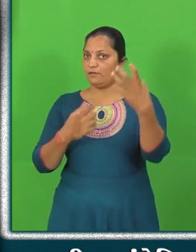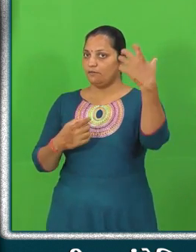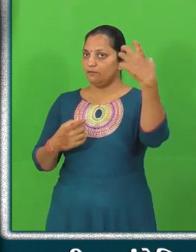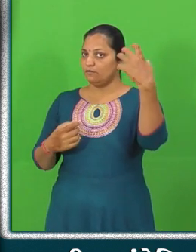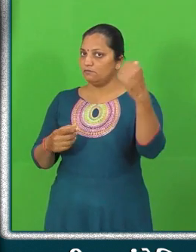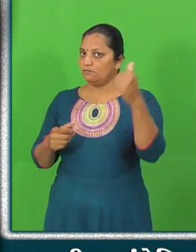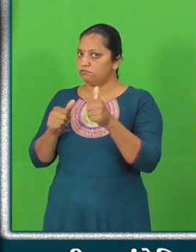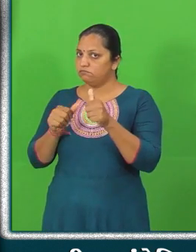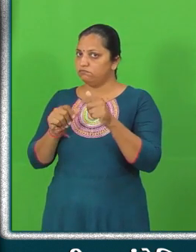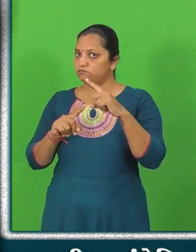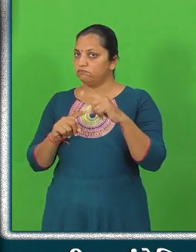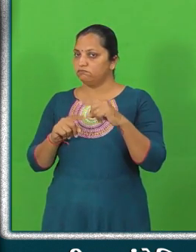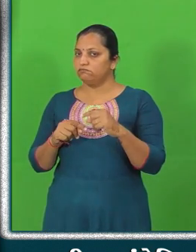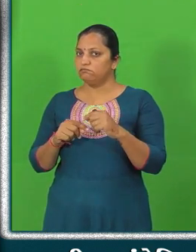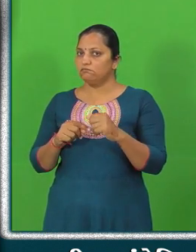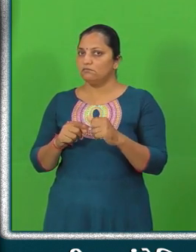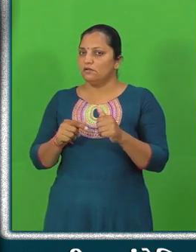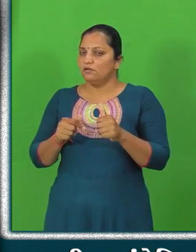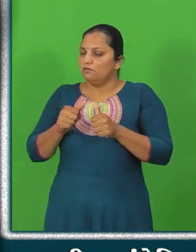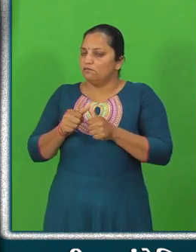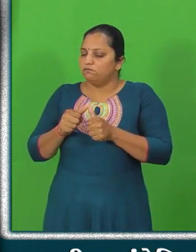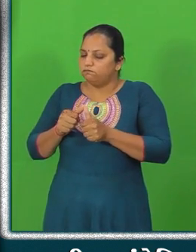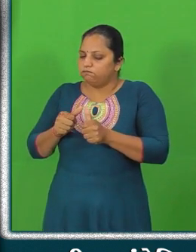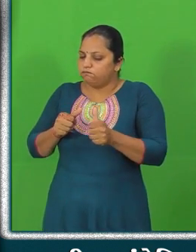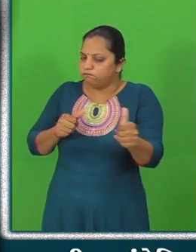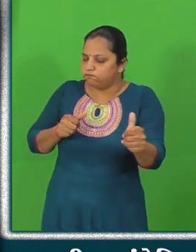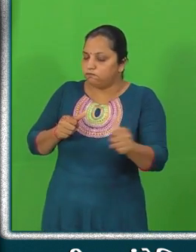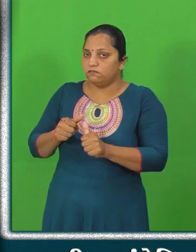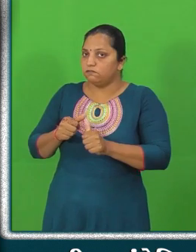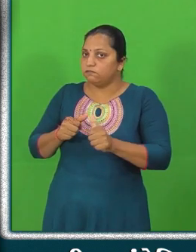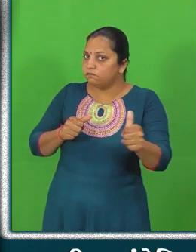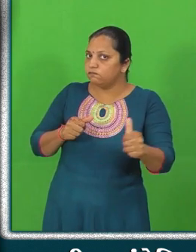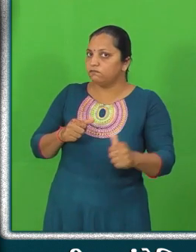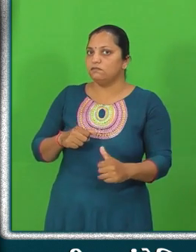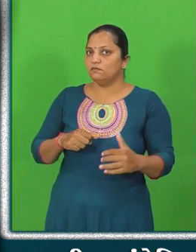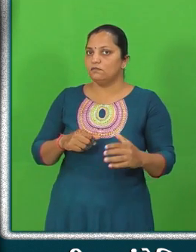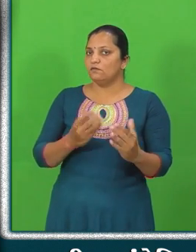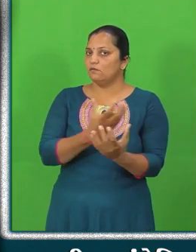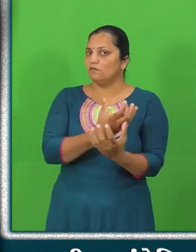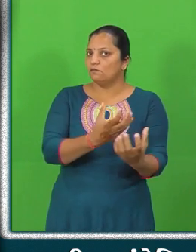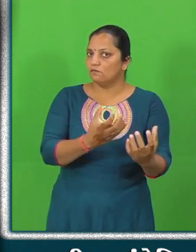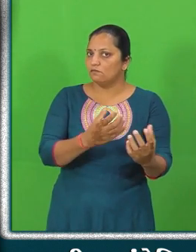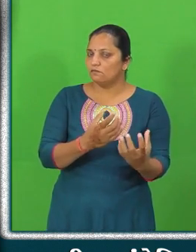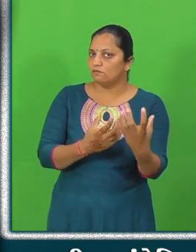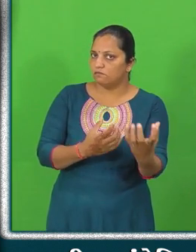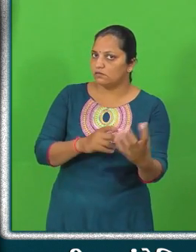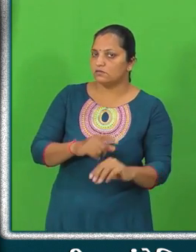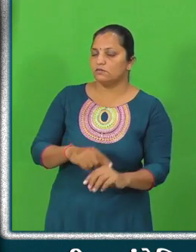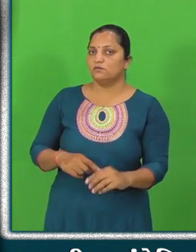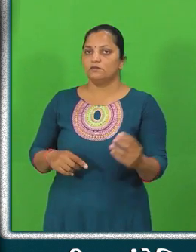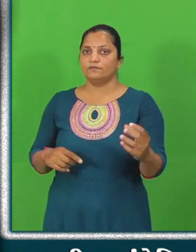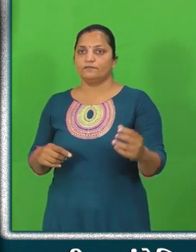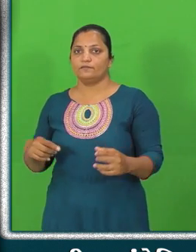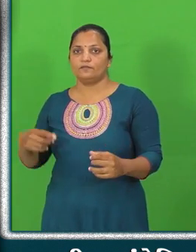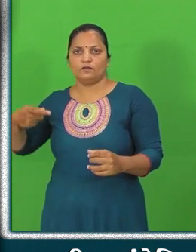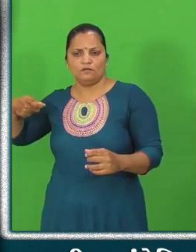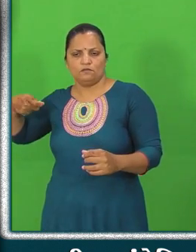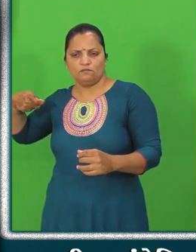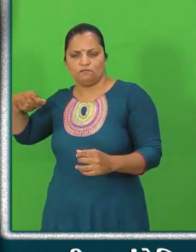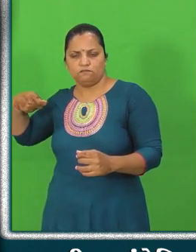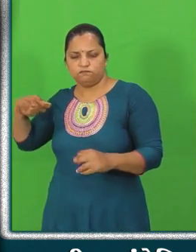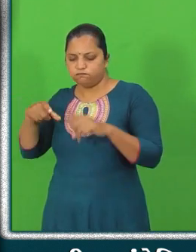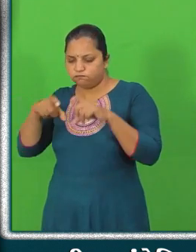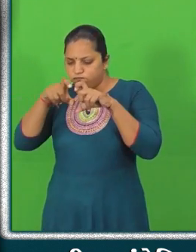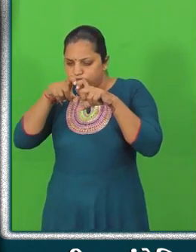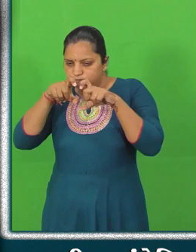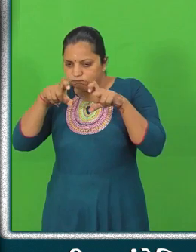સીથી દૂર છે, ઘણી દૂર વસ્તુ મેં મૂકી છે સીથી, એ હું અરીસા ઉપર હું કેન્દ્રિત કરાવું છું. પછી હું એનું